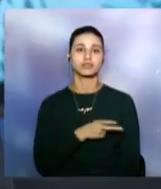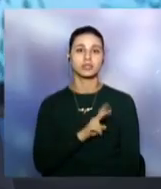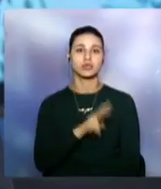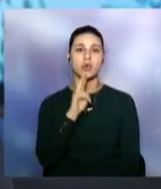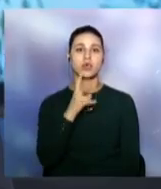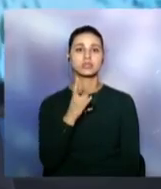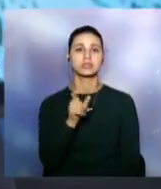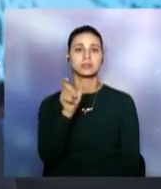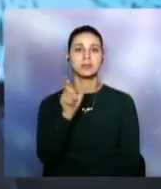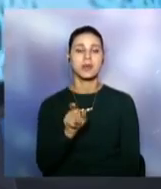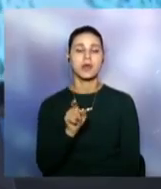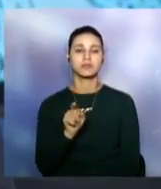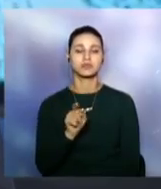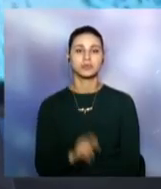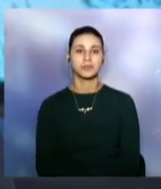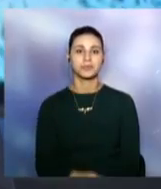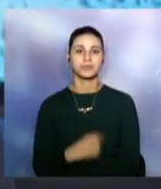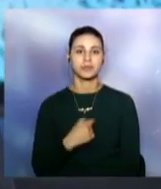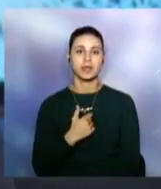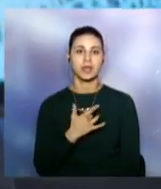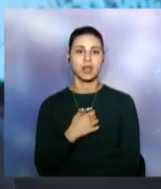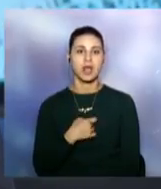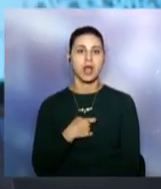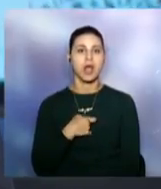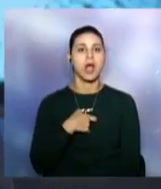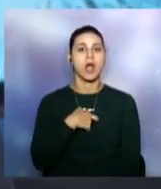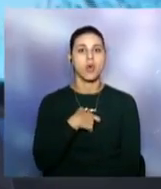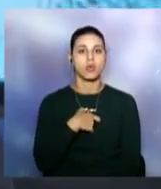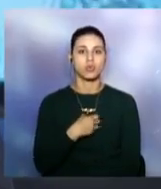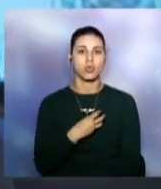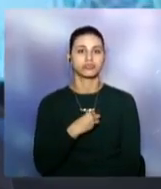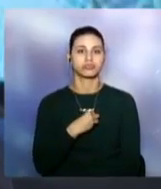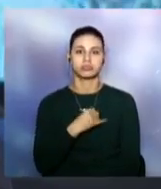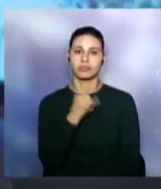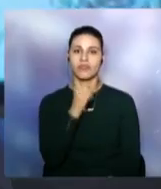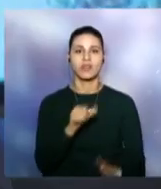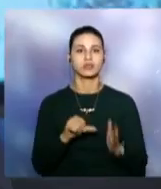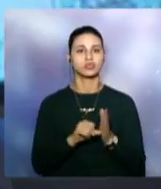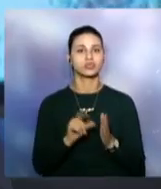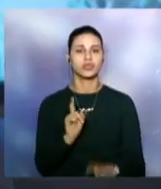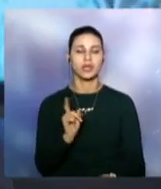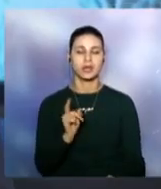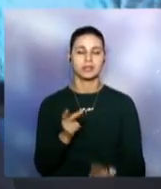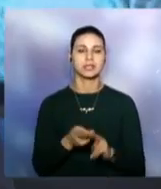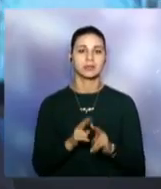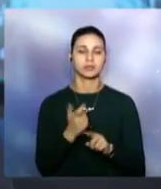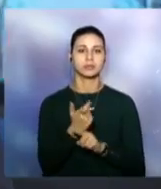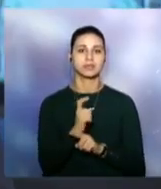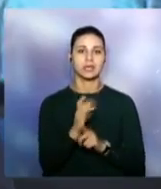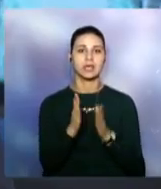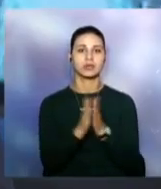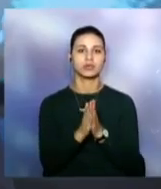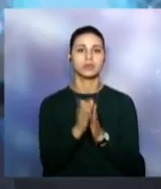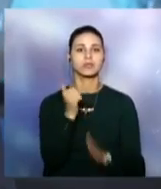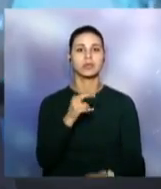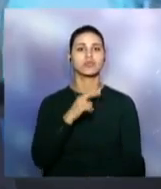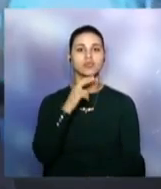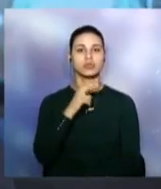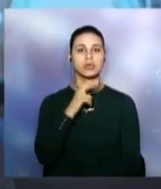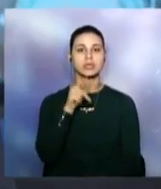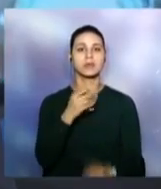ბავშვი აორტო ეზოფაგალური ფისტულით, რომელსაც ვერაფერი ვერ იქნება. ამიტომ ძალიან გთხოვთ, რომ მივცეთ